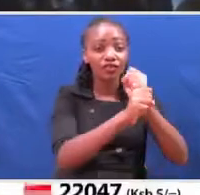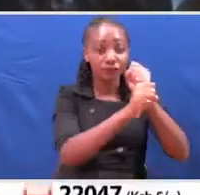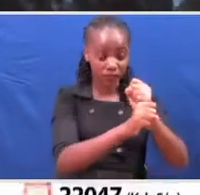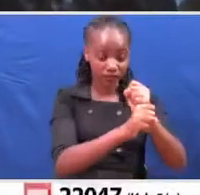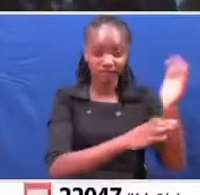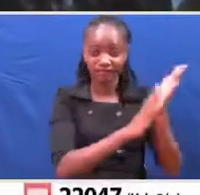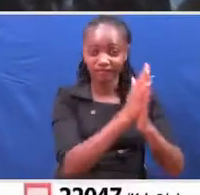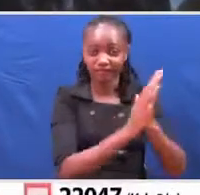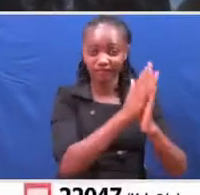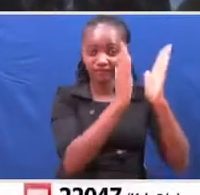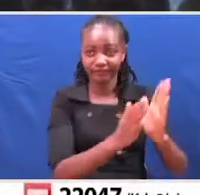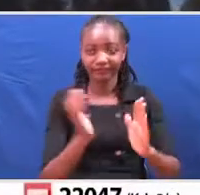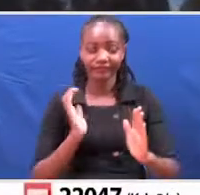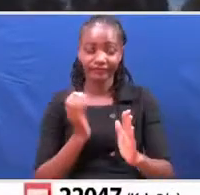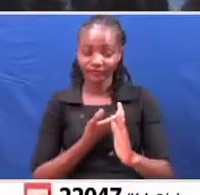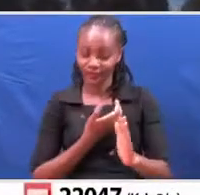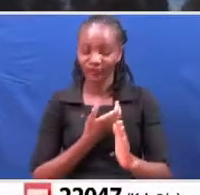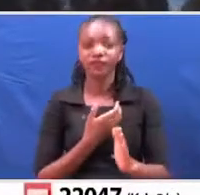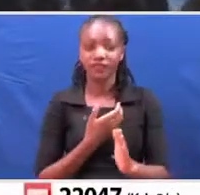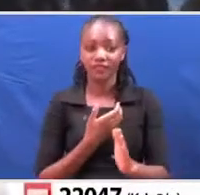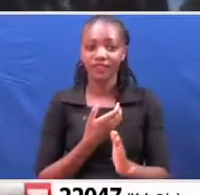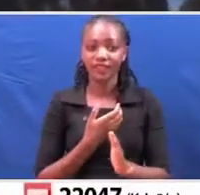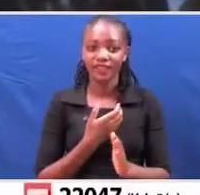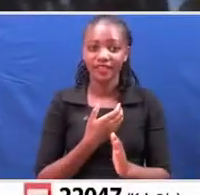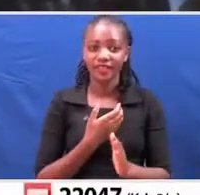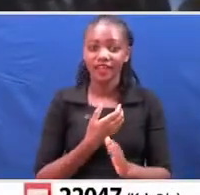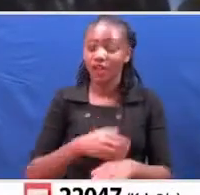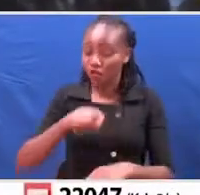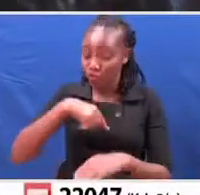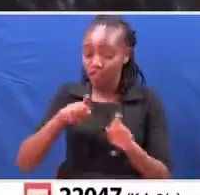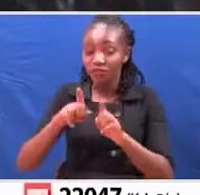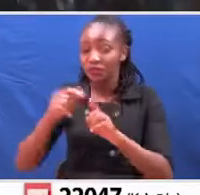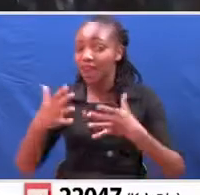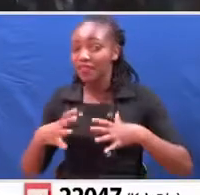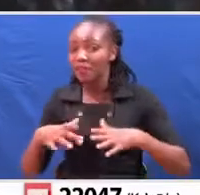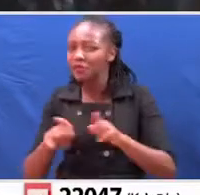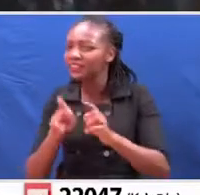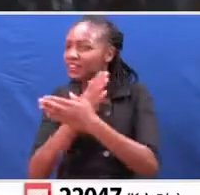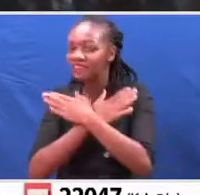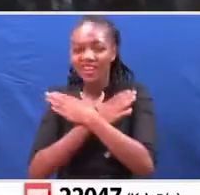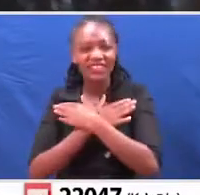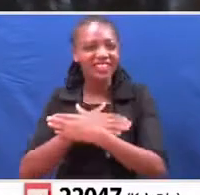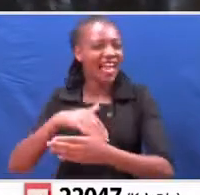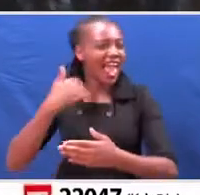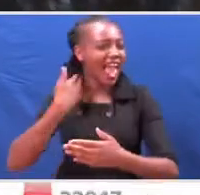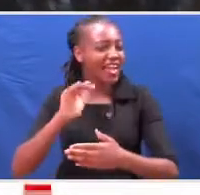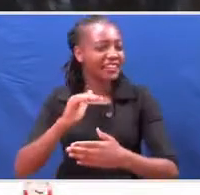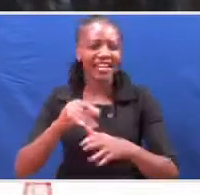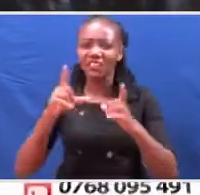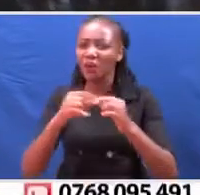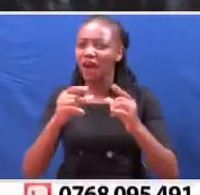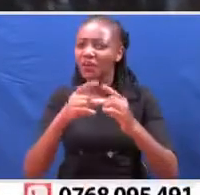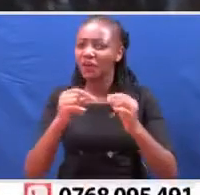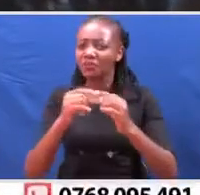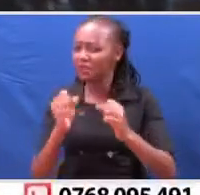Boga. Hiyo ndio tofauti yetu sisi na wale wengine. Hatuna matusi.